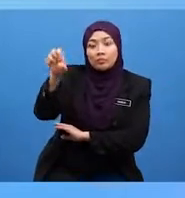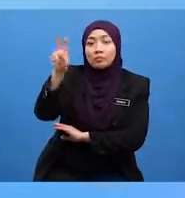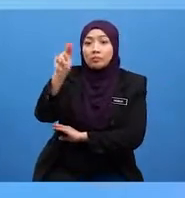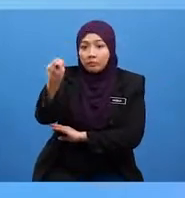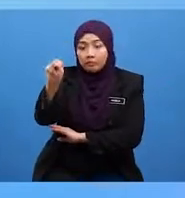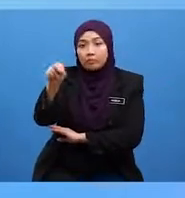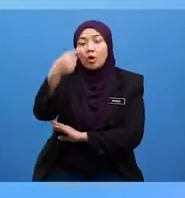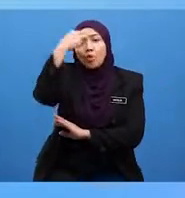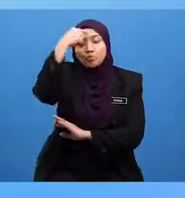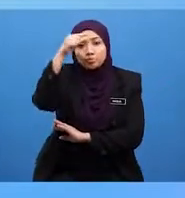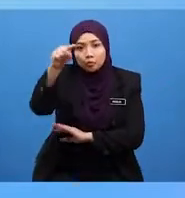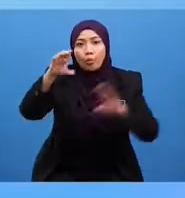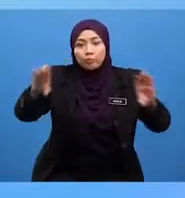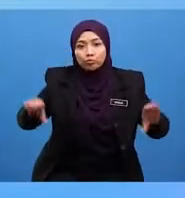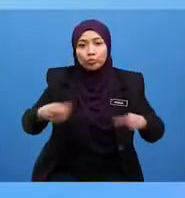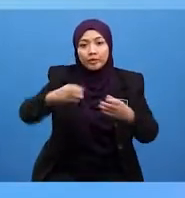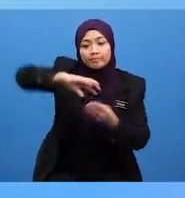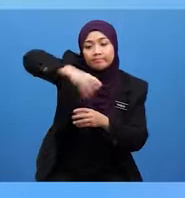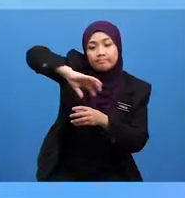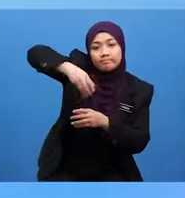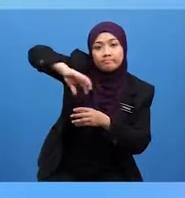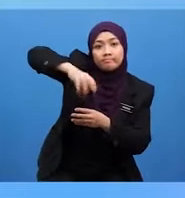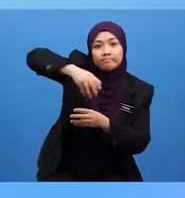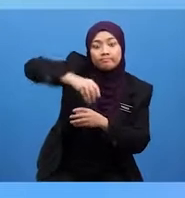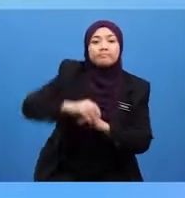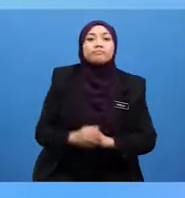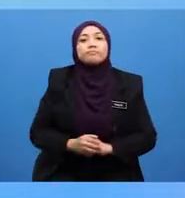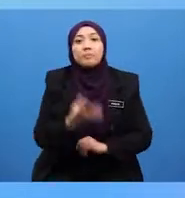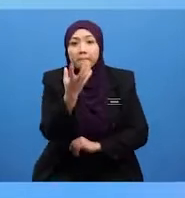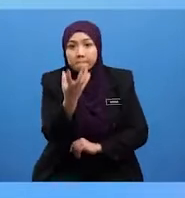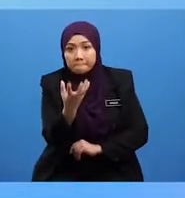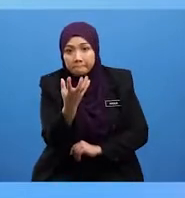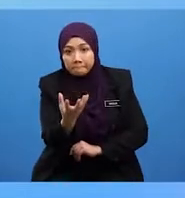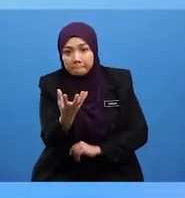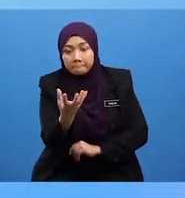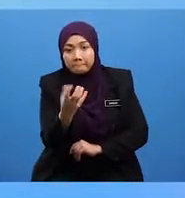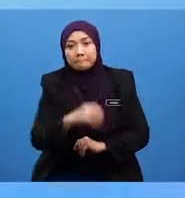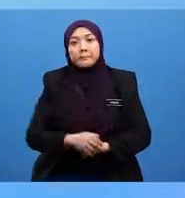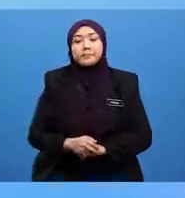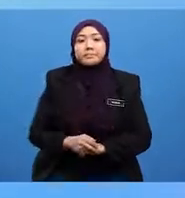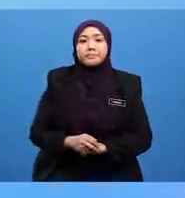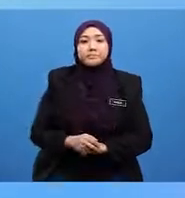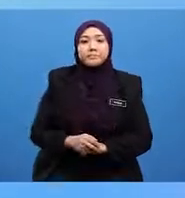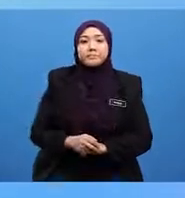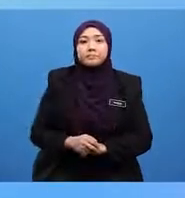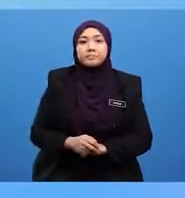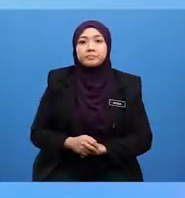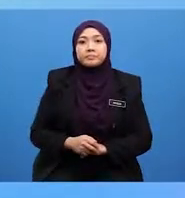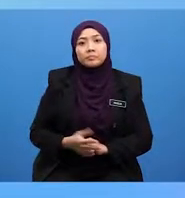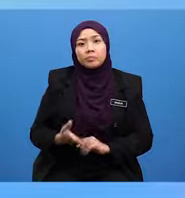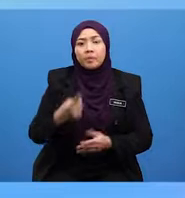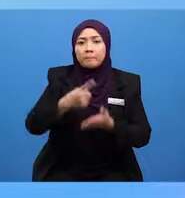untuk menghasilkan paip, bekas akumulator asid plumbum,